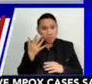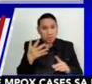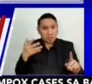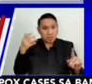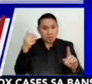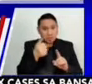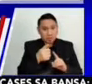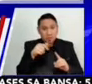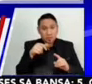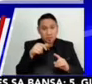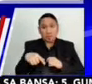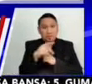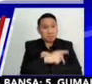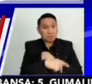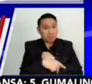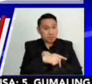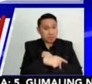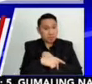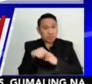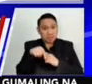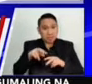ng pangas